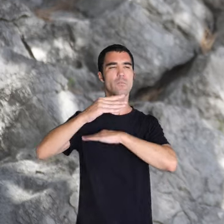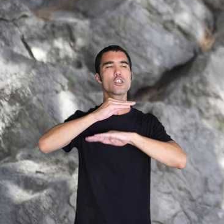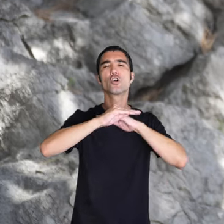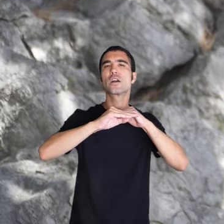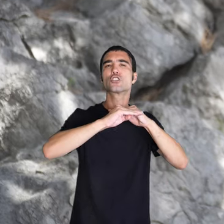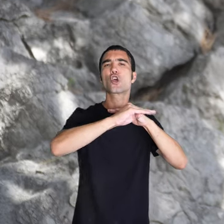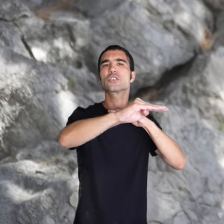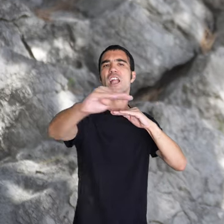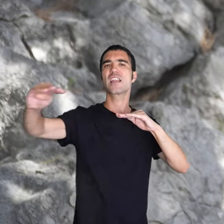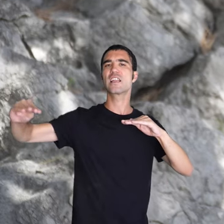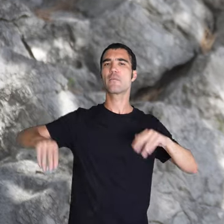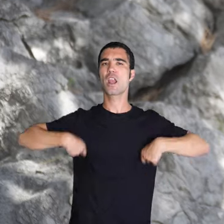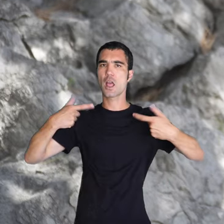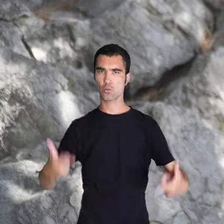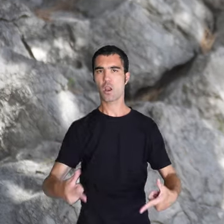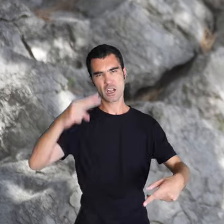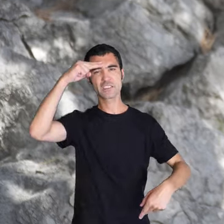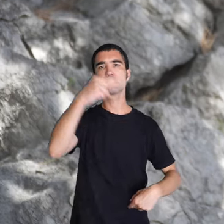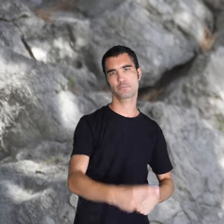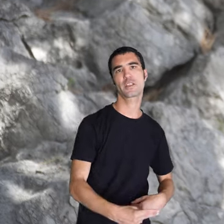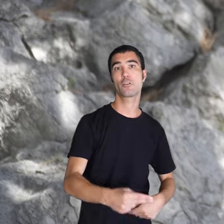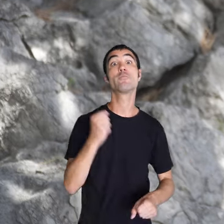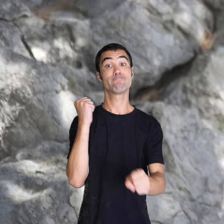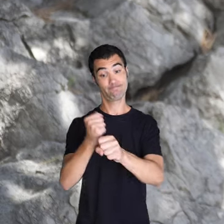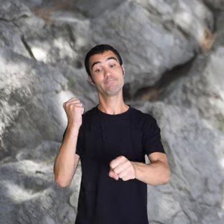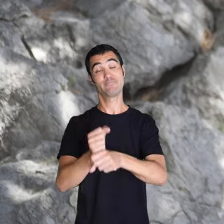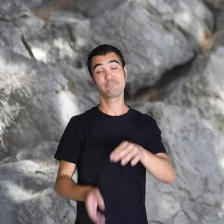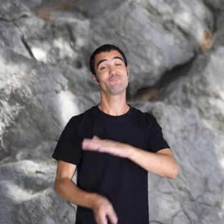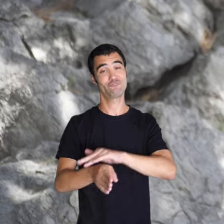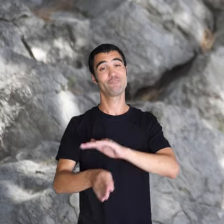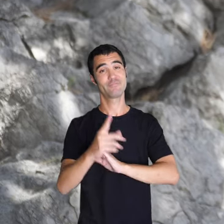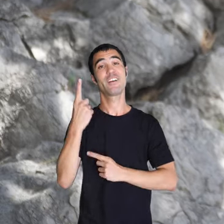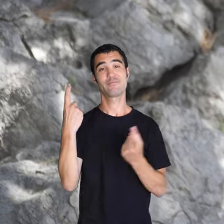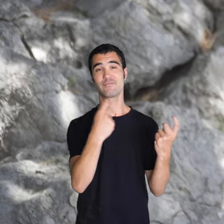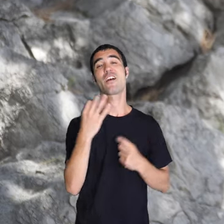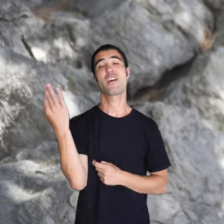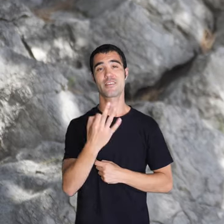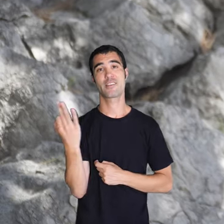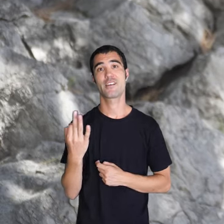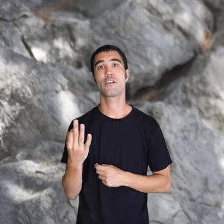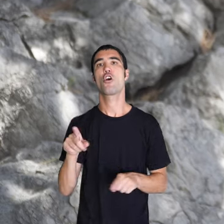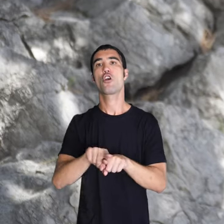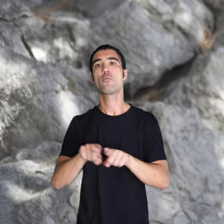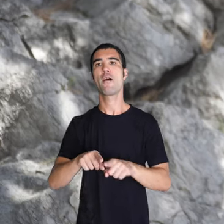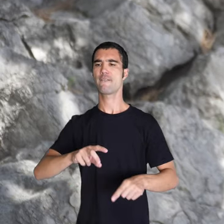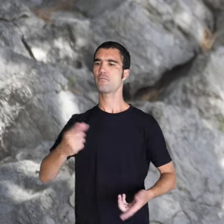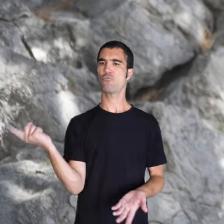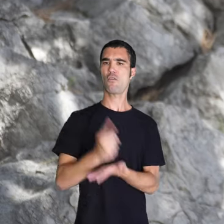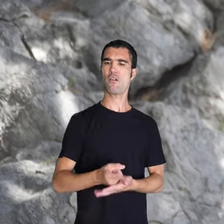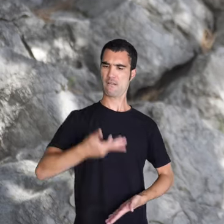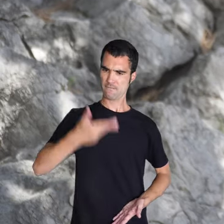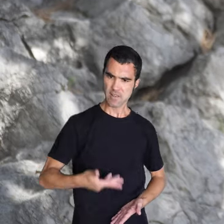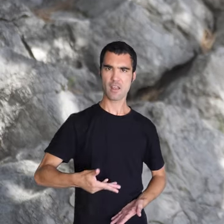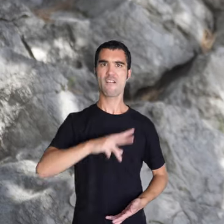el més sostenible possible. Hi ha feina a fer, una per el que he dit abans, que és tornar-nos a fer valer cap a